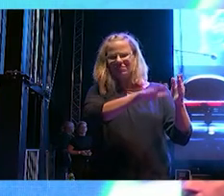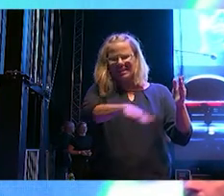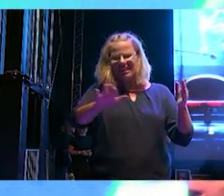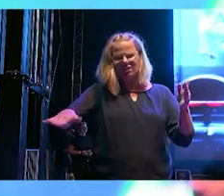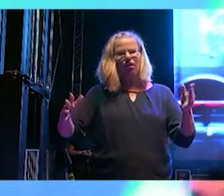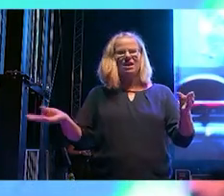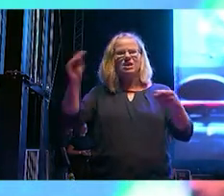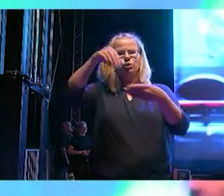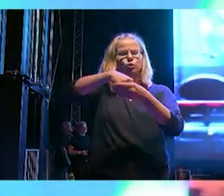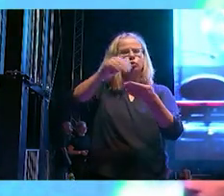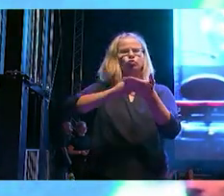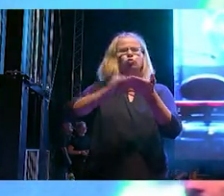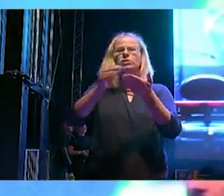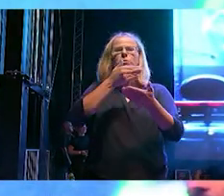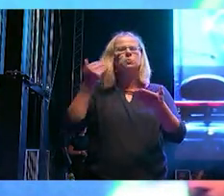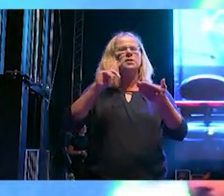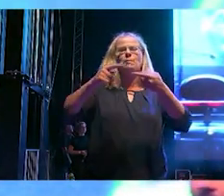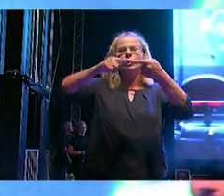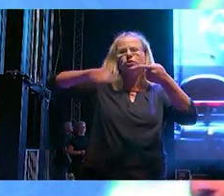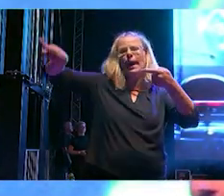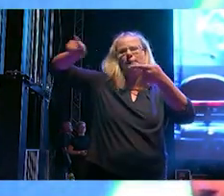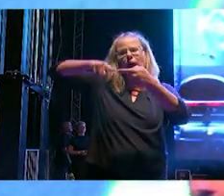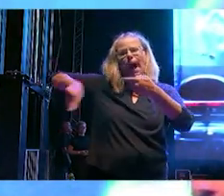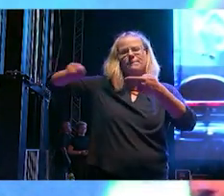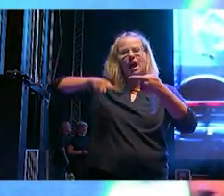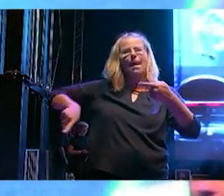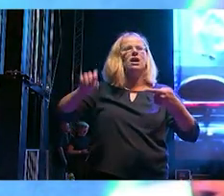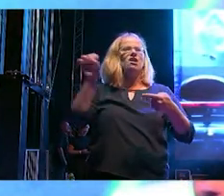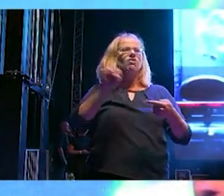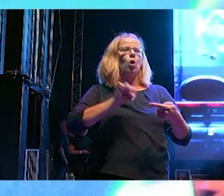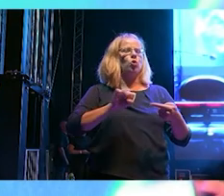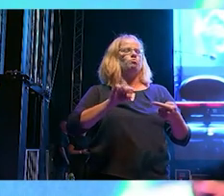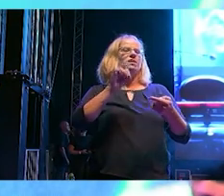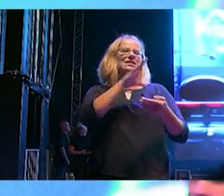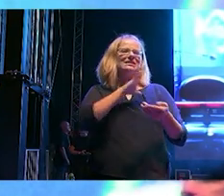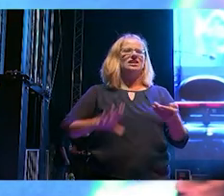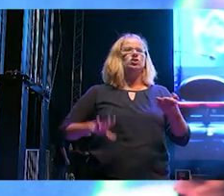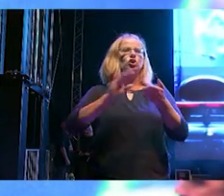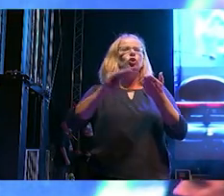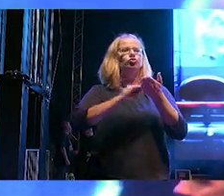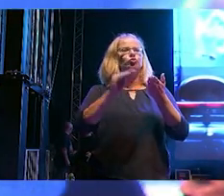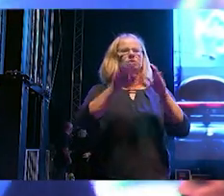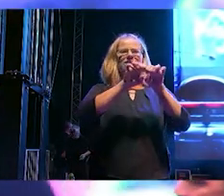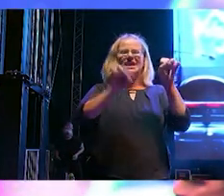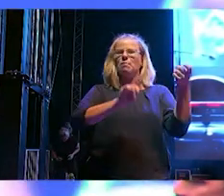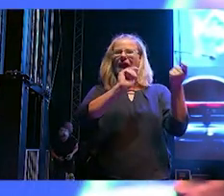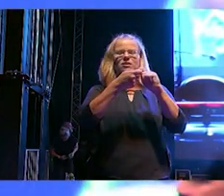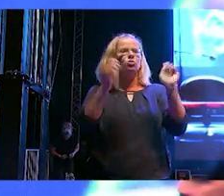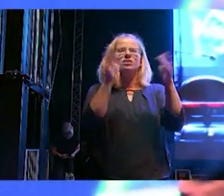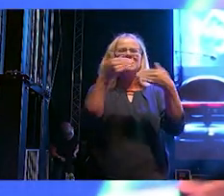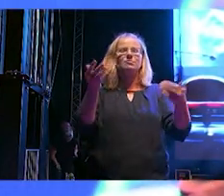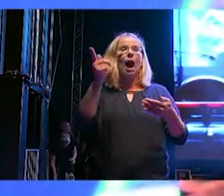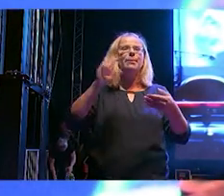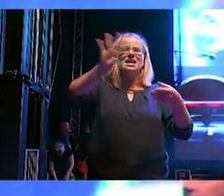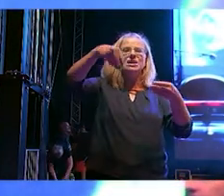in Sonderschulen, weil es keine grundsätzliche Änderung im sächsischen Schulsystem gibt. Dabei meint Inklusion die Vielfalt der